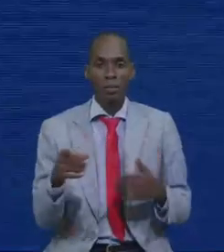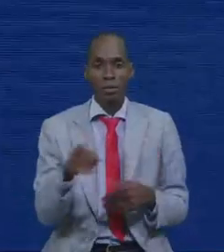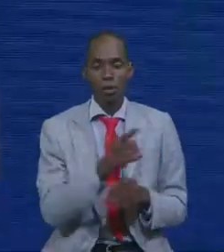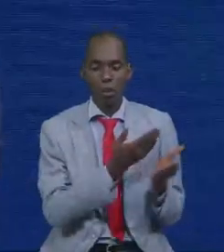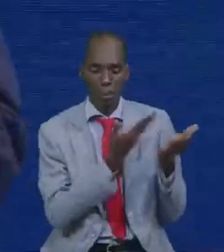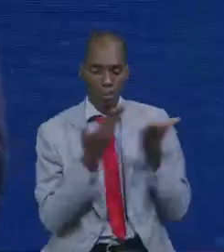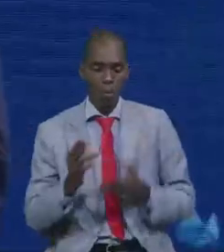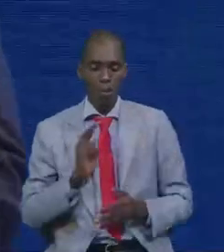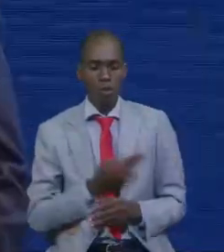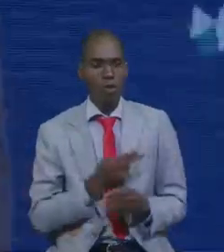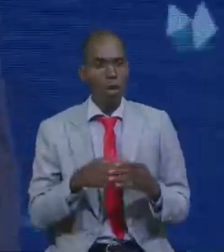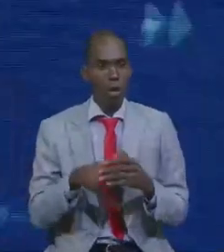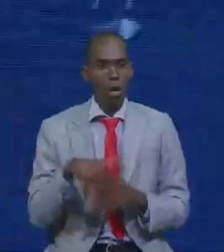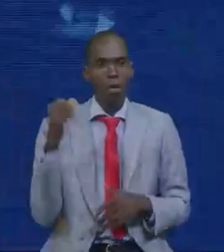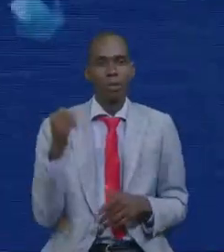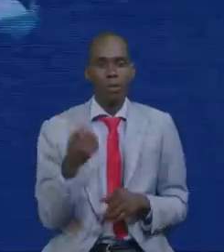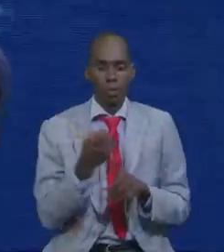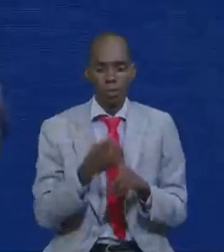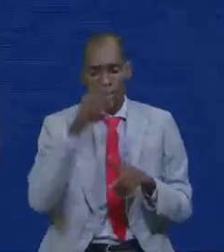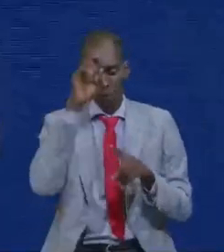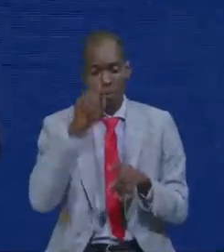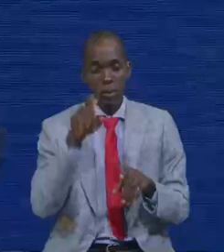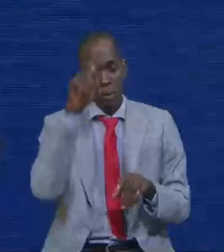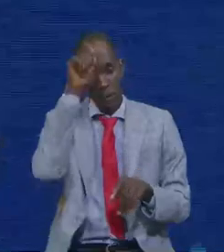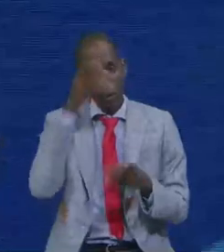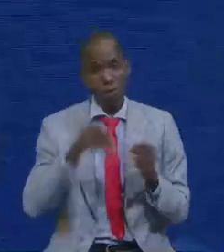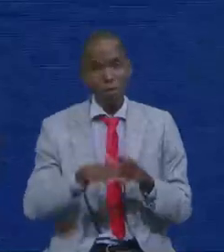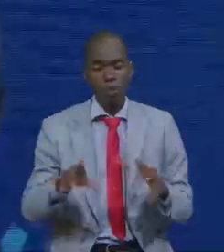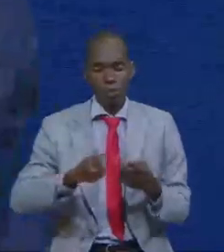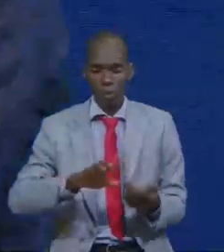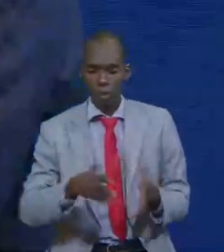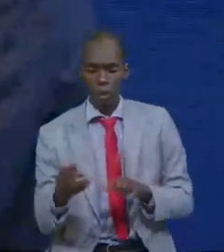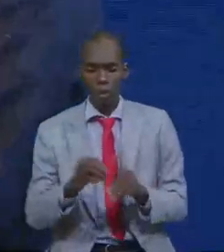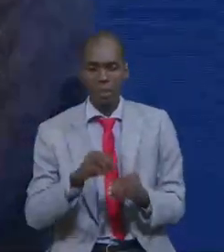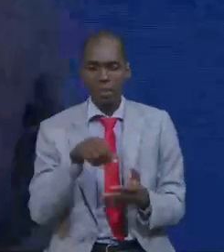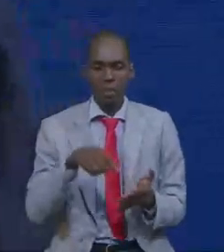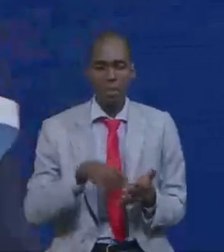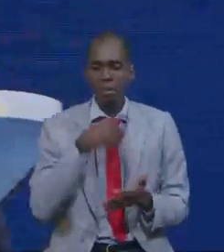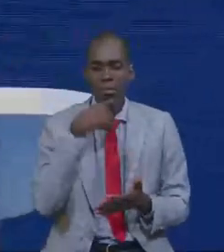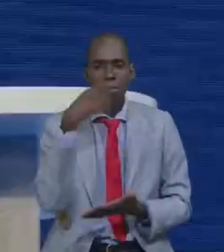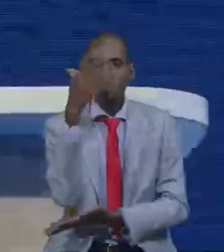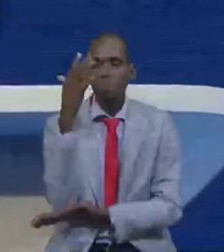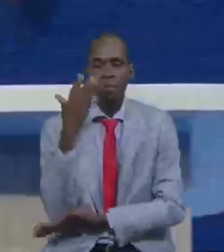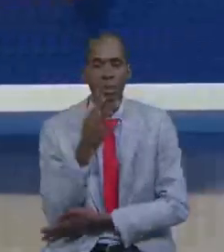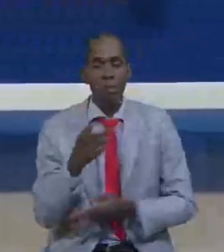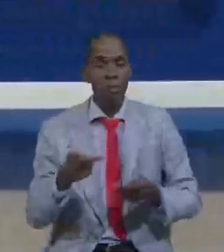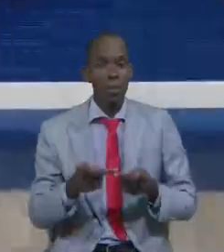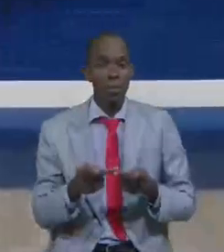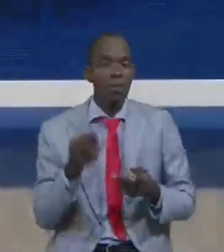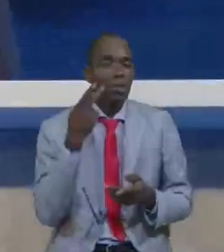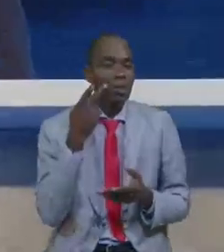Pourquoi nous avez-vous fait monter hors d'Égypte pour que nous mourions dans le désert? Il y a certaines